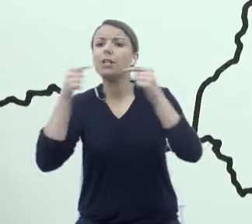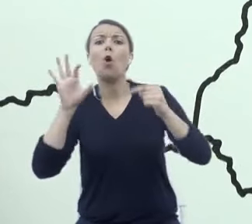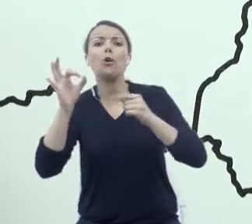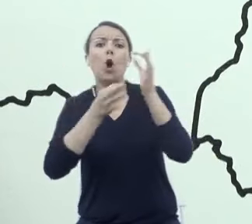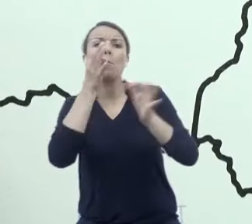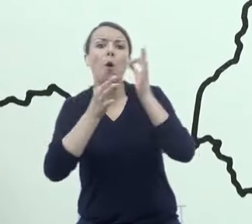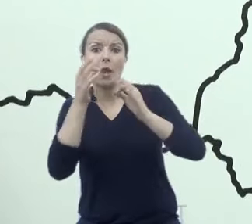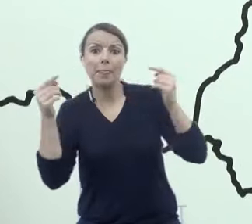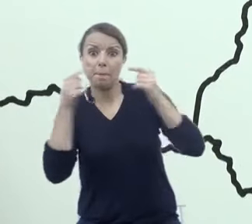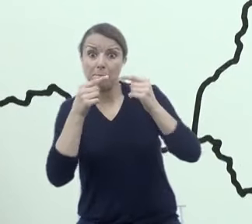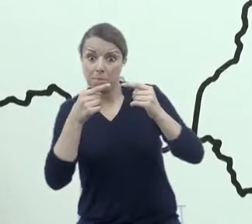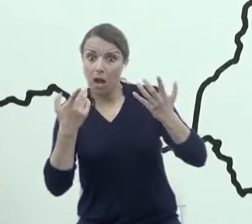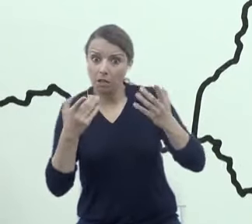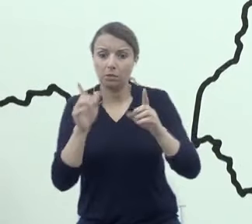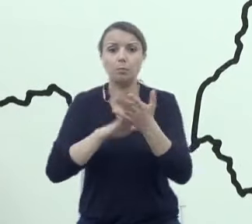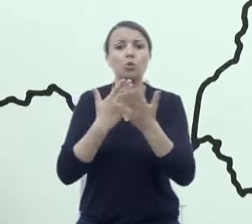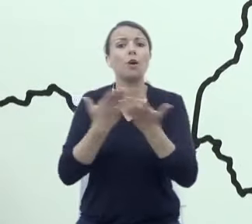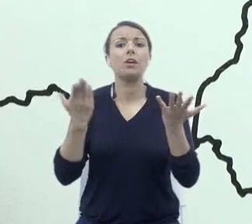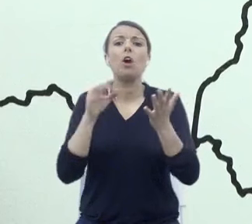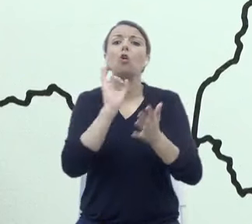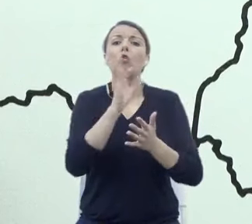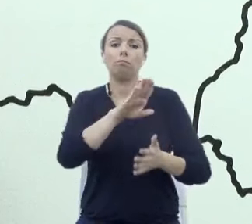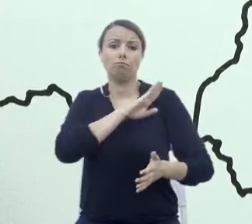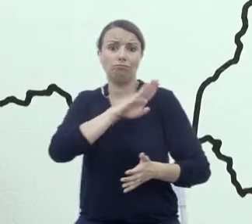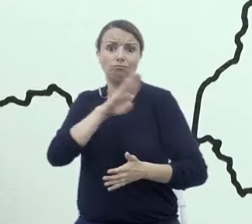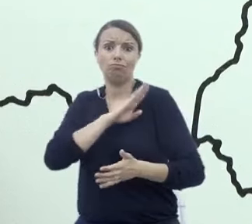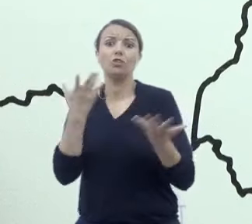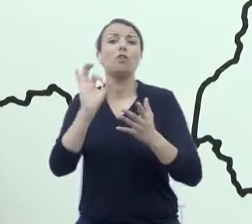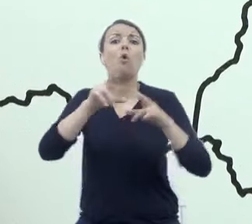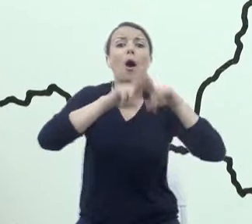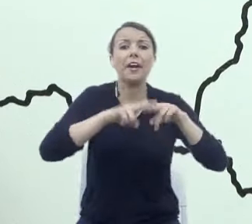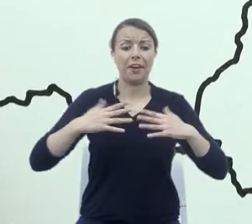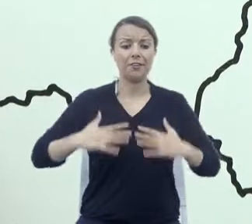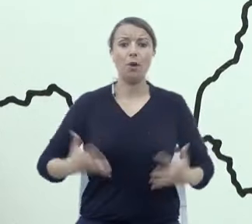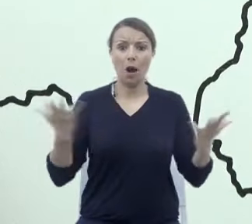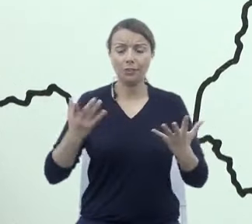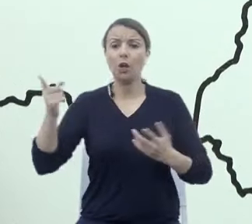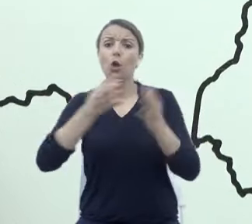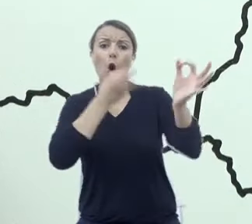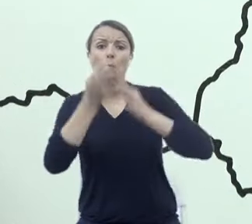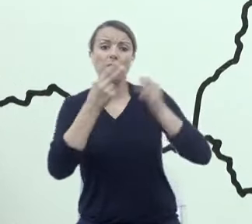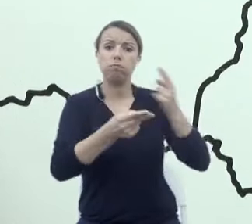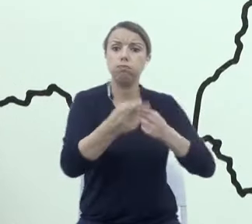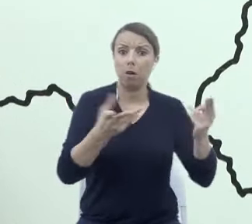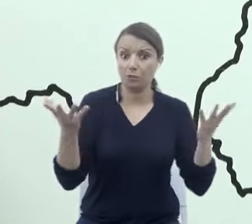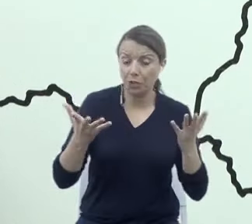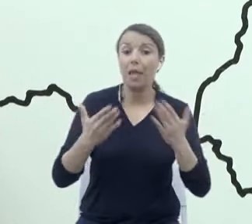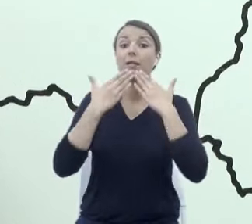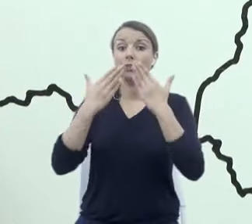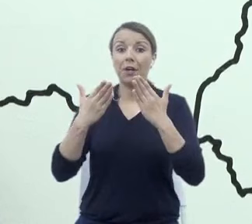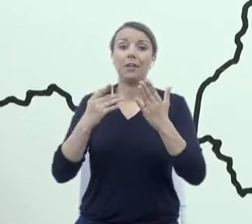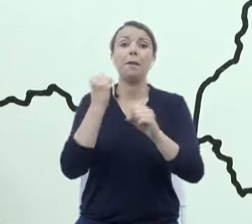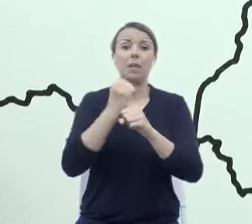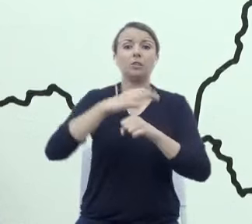ich szczątki i te prace archeologiczne ustalone właśnie dzięki tym pracom w maju,